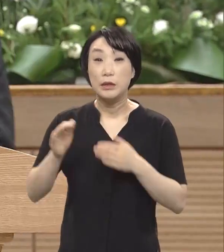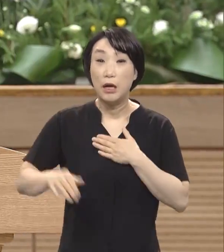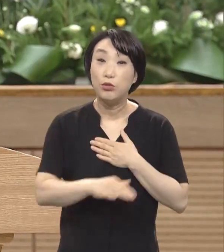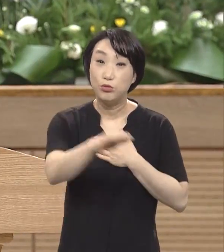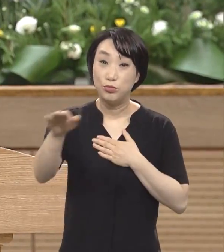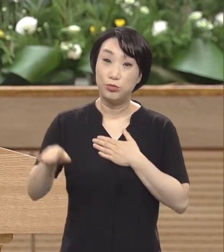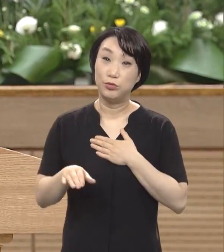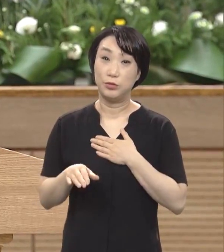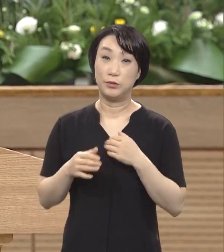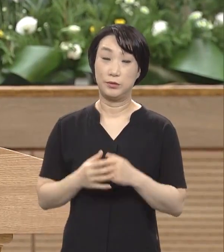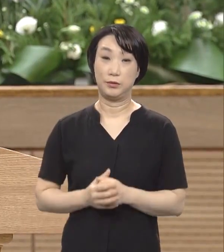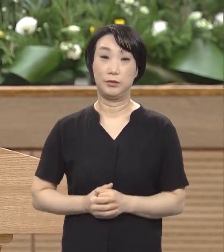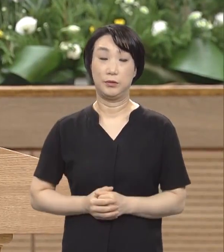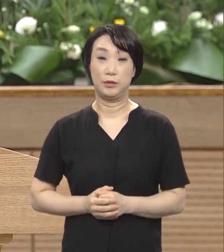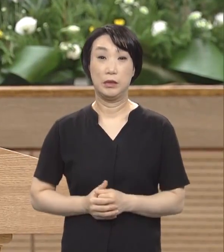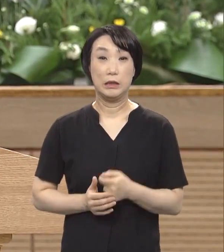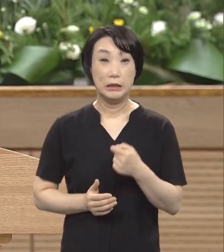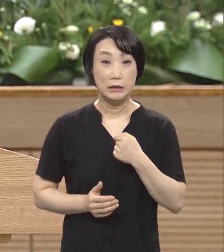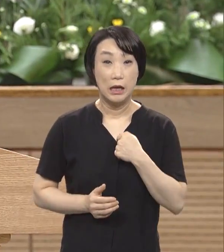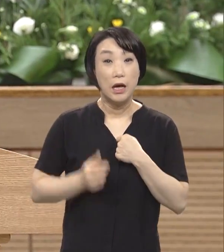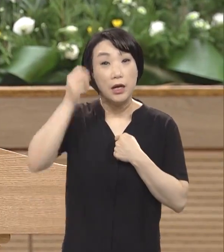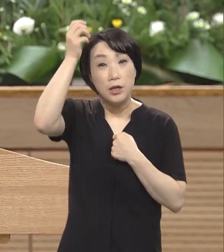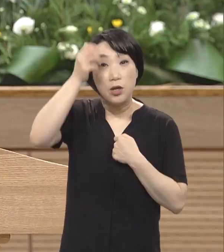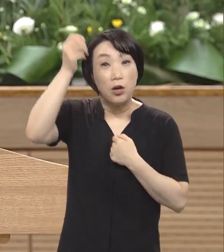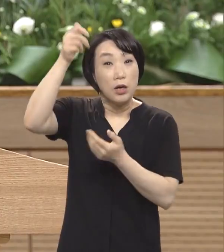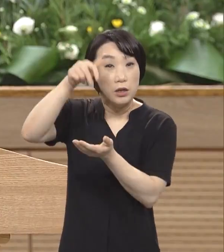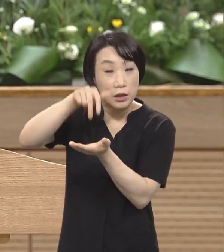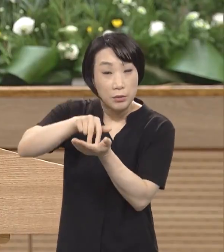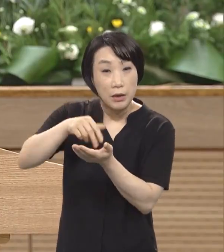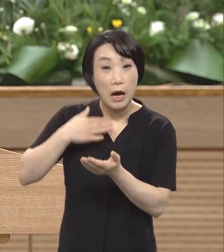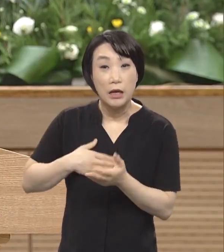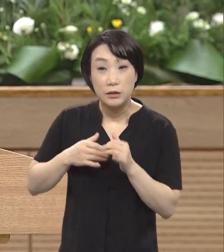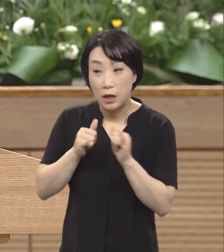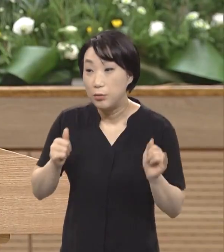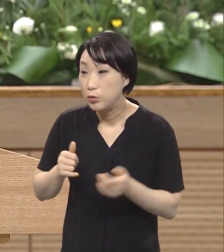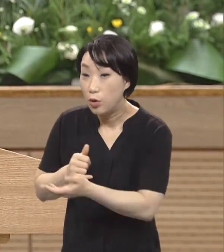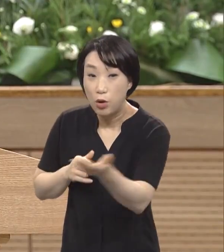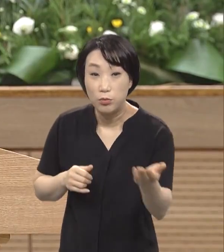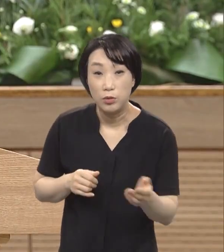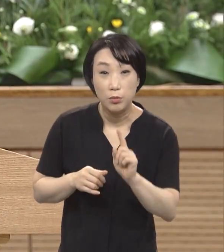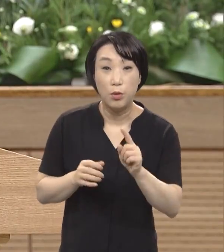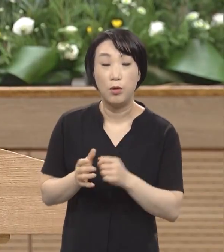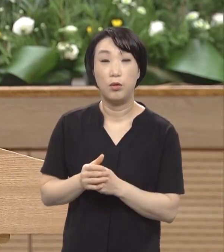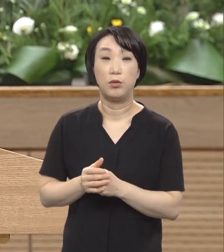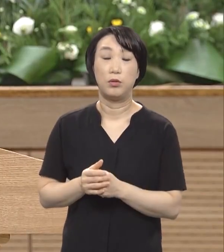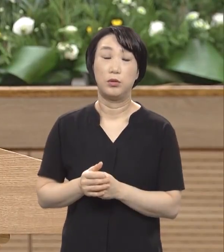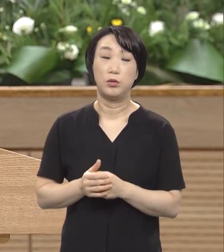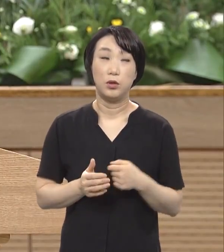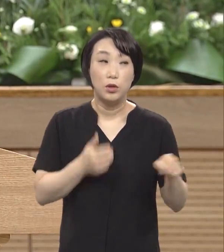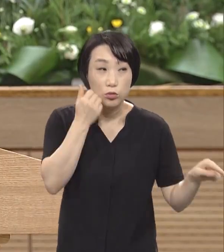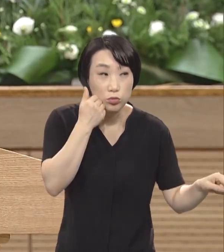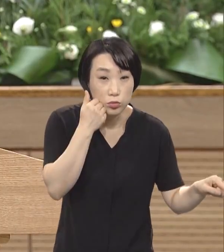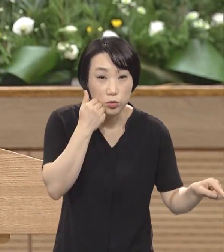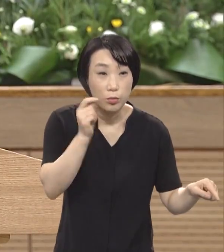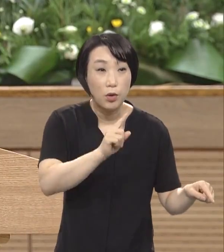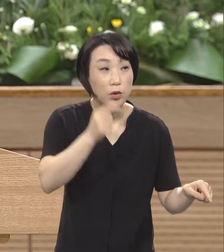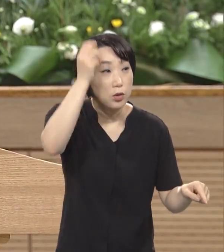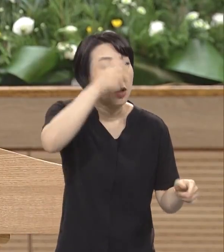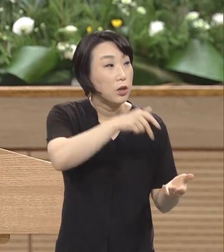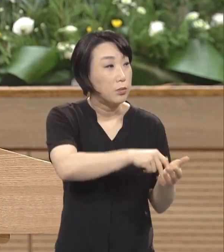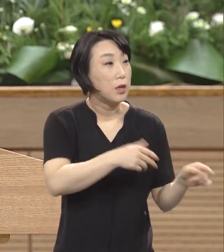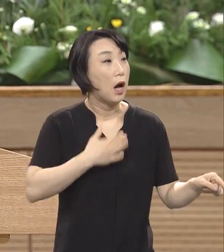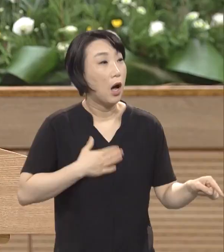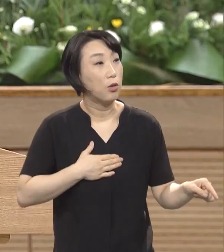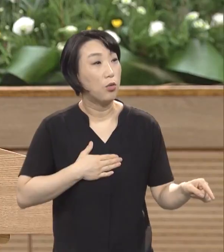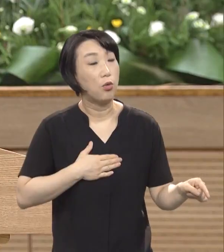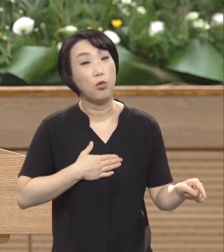우리는 내 영적인 사정을 아는 사람은 절대 상대방의 영적인 사정을